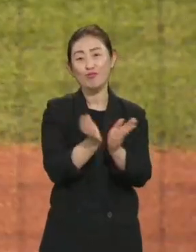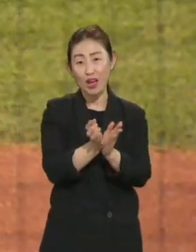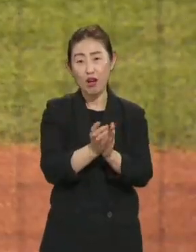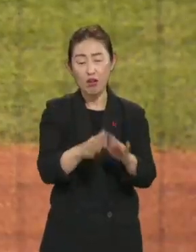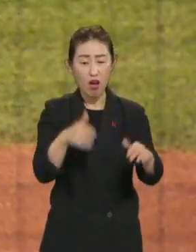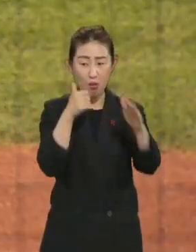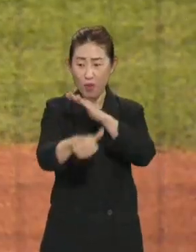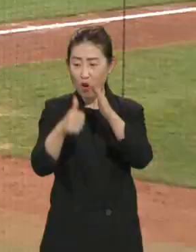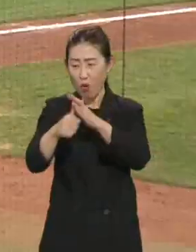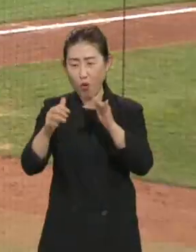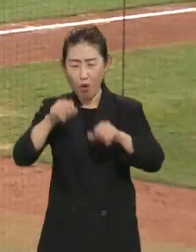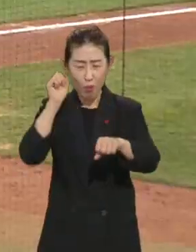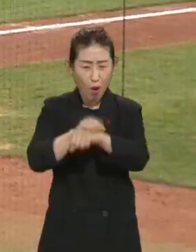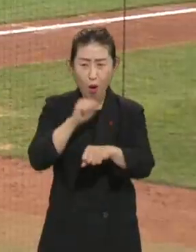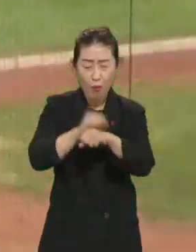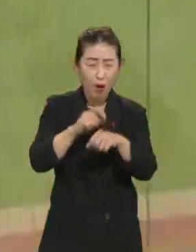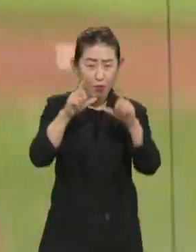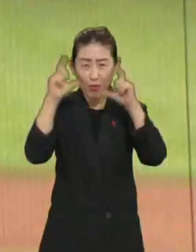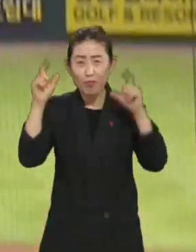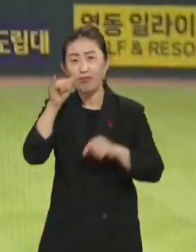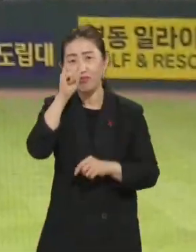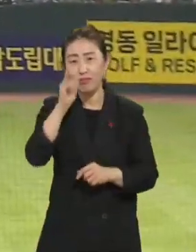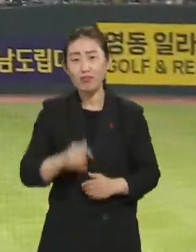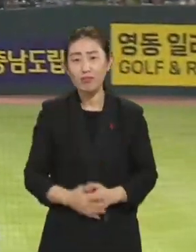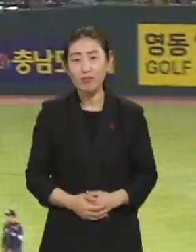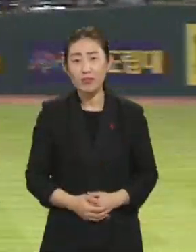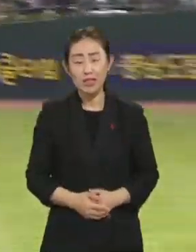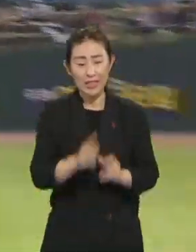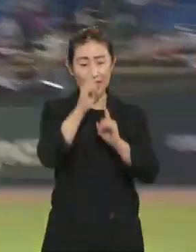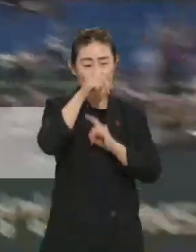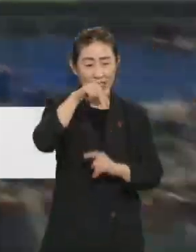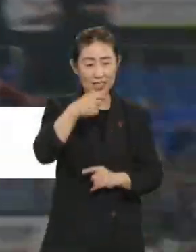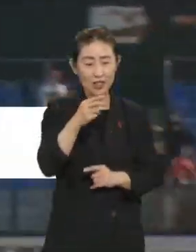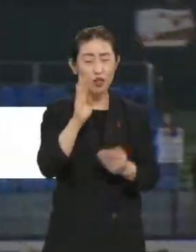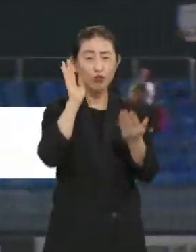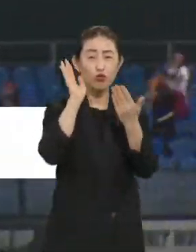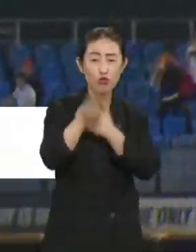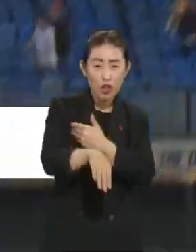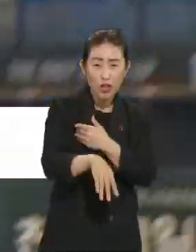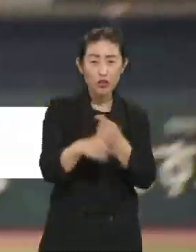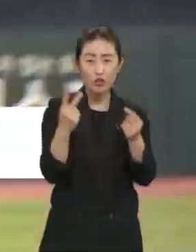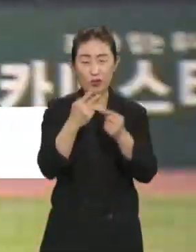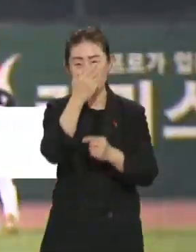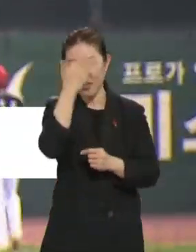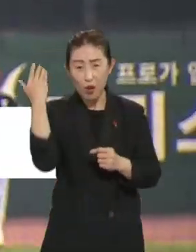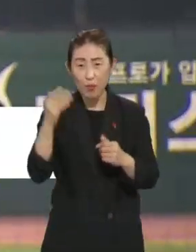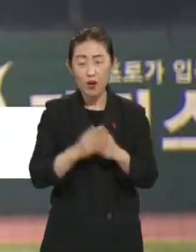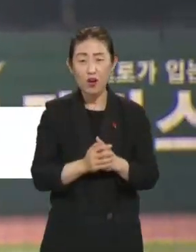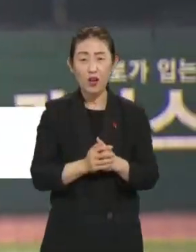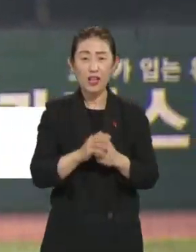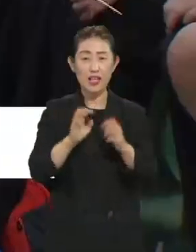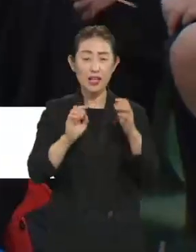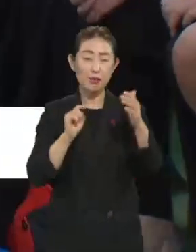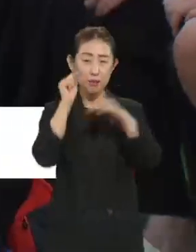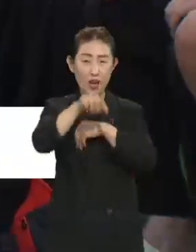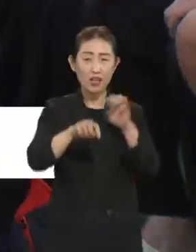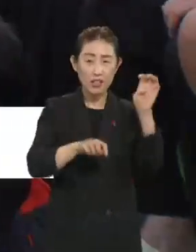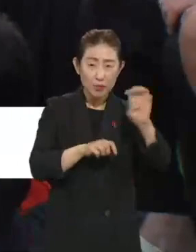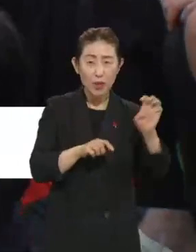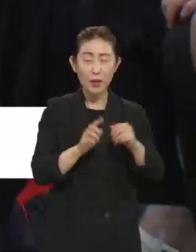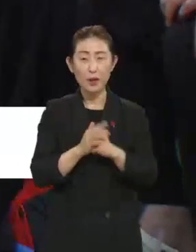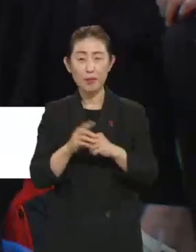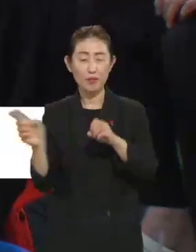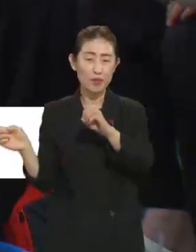눈부신 성장이 희망을 남긴 한 해였습니다. 이승엽 이후 역대 두 번째로 어린 나이에 30홈런 100타점